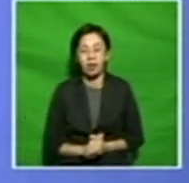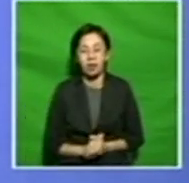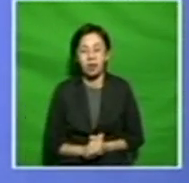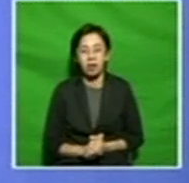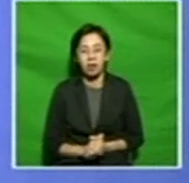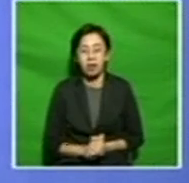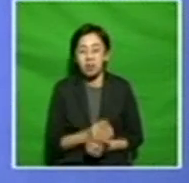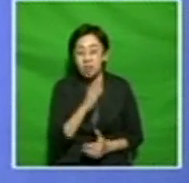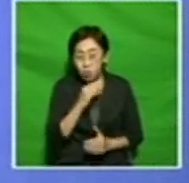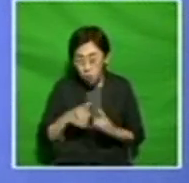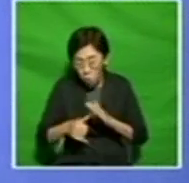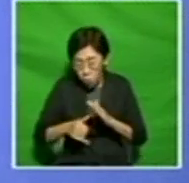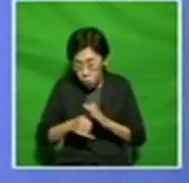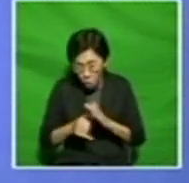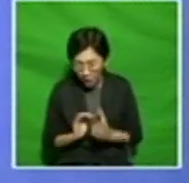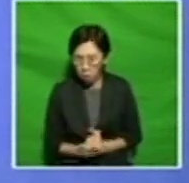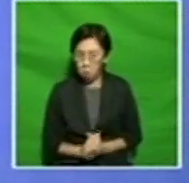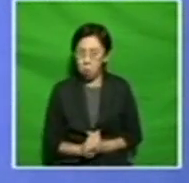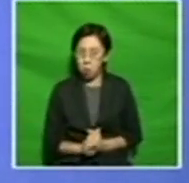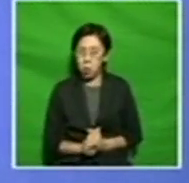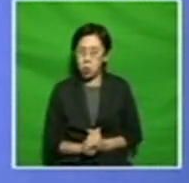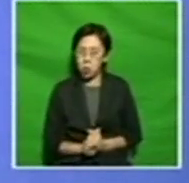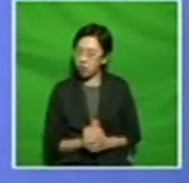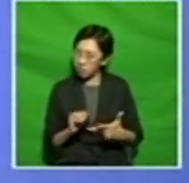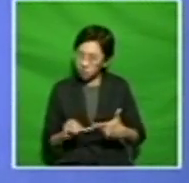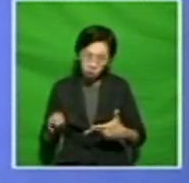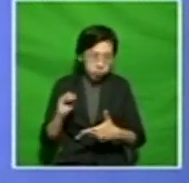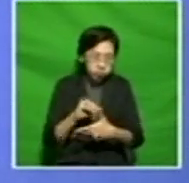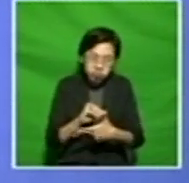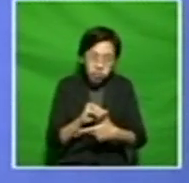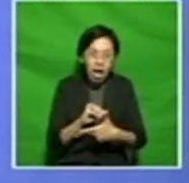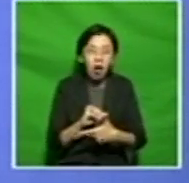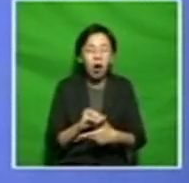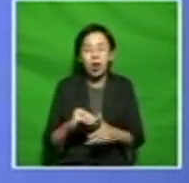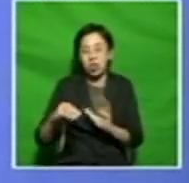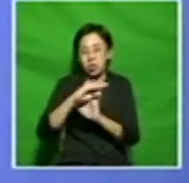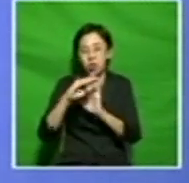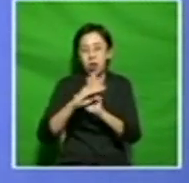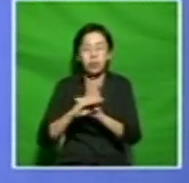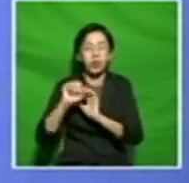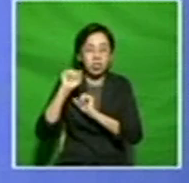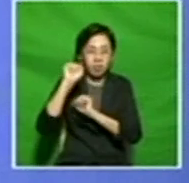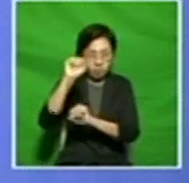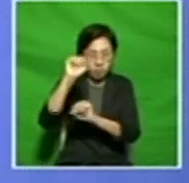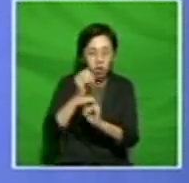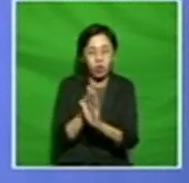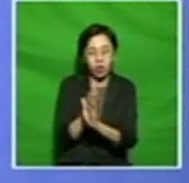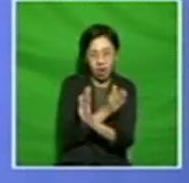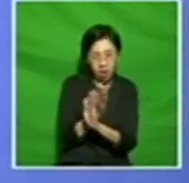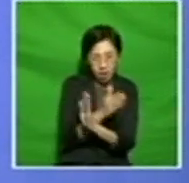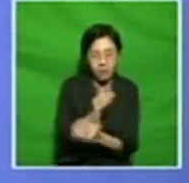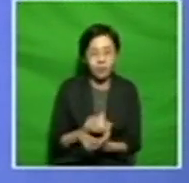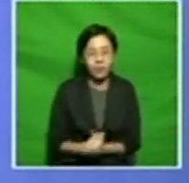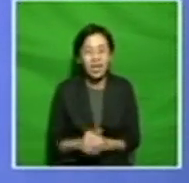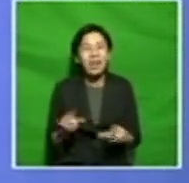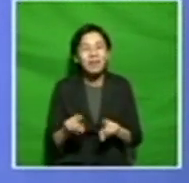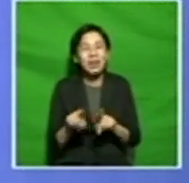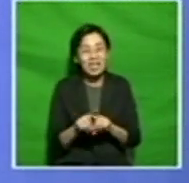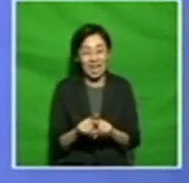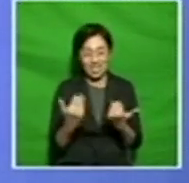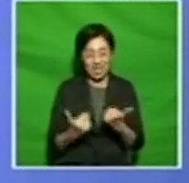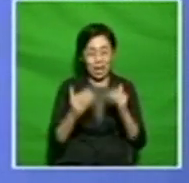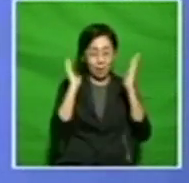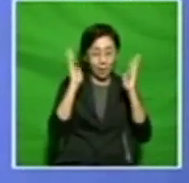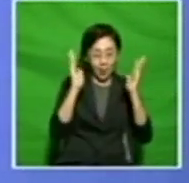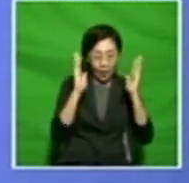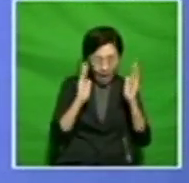ไปถึงขั้นห้ามจะต้องมีเตือนโดยไม่ต้องออกเป็นข้อกำหนดอีกล่วงหน้าเหมือนอย่างที่เราจะออกข้อกำหนดฉบับที่ห